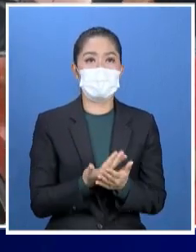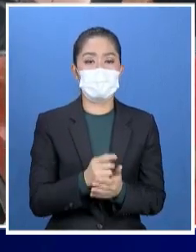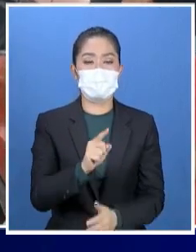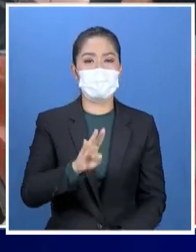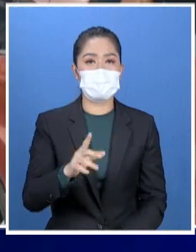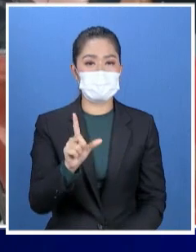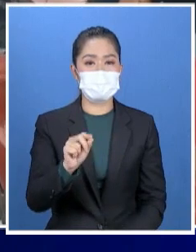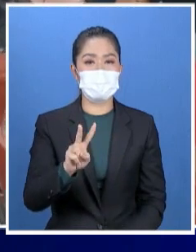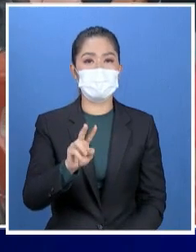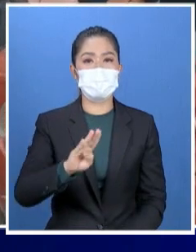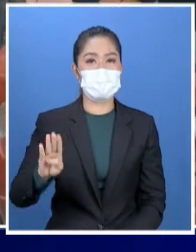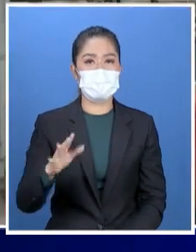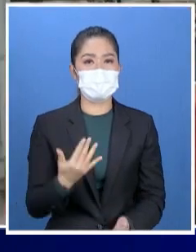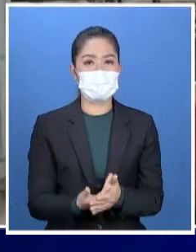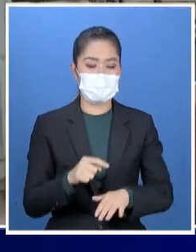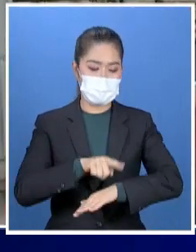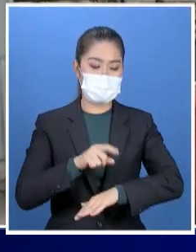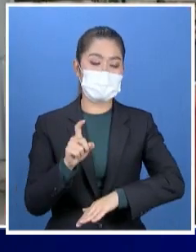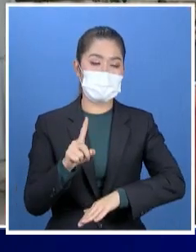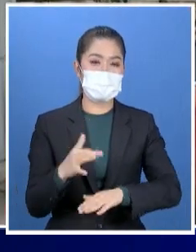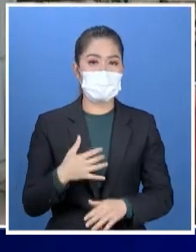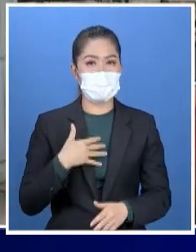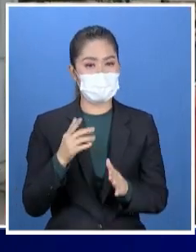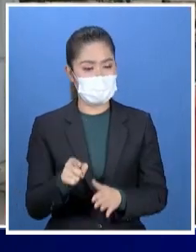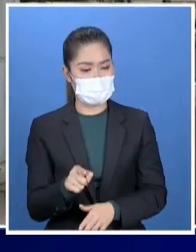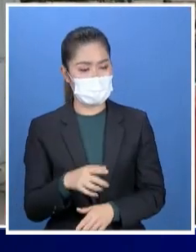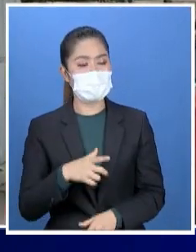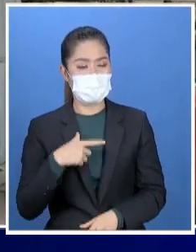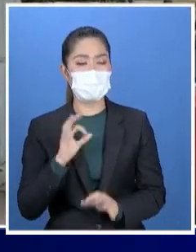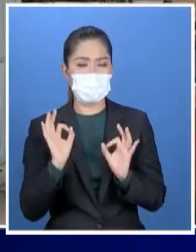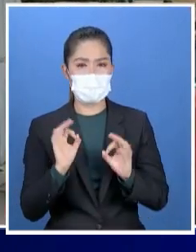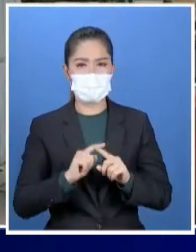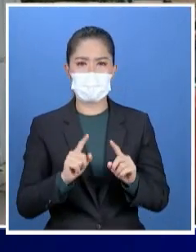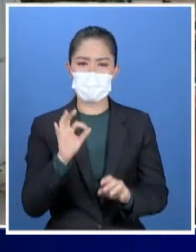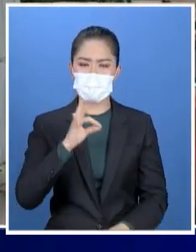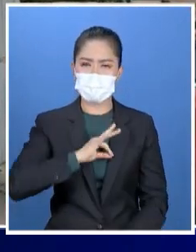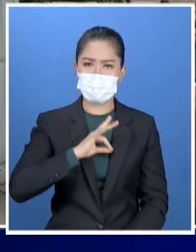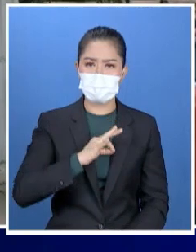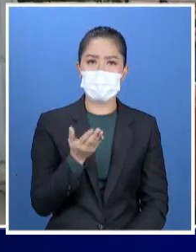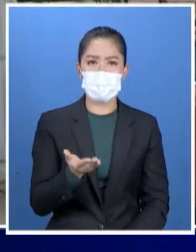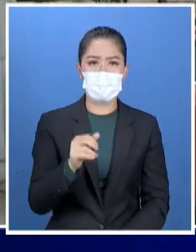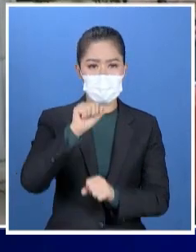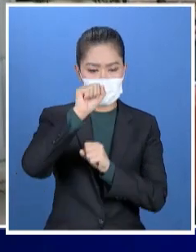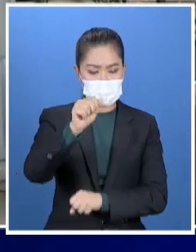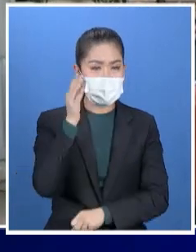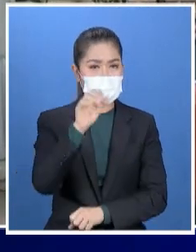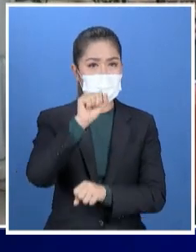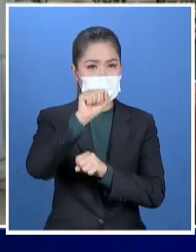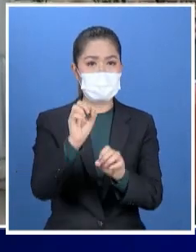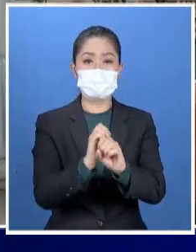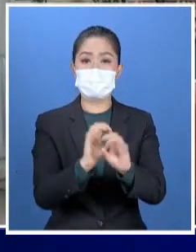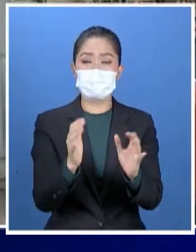าทเก็บเงินแค่22บาทเท่านั้นเป็นค่าเสียเวลาทางฝั่งลูกค้าอ้าวก็พึงพอใจแต่แค่อยากจะให้เขาติดป้ายราคาชัดเจ